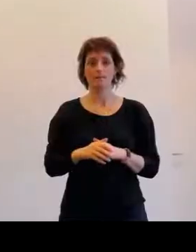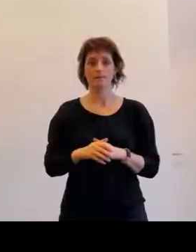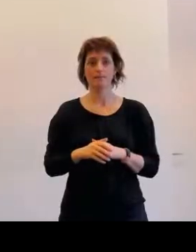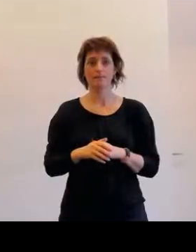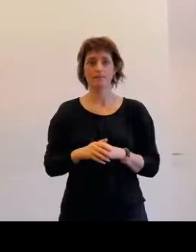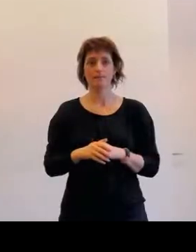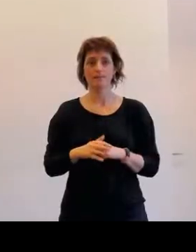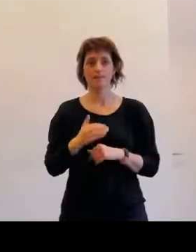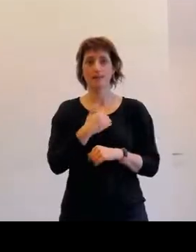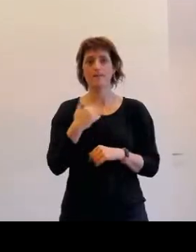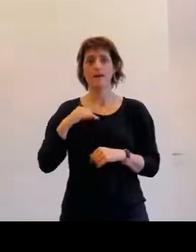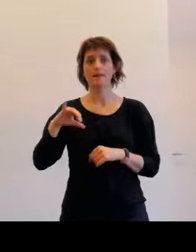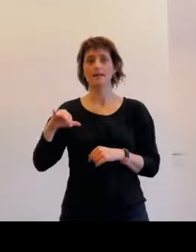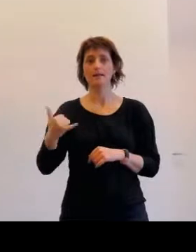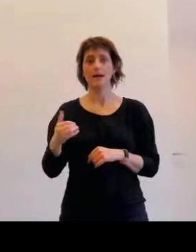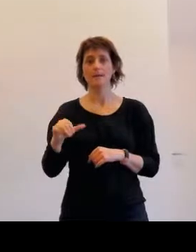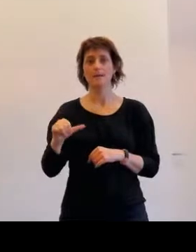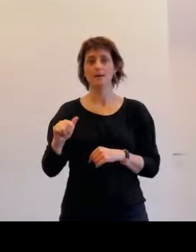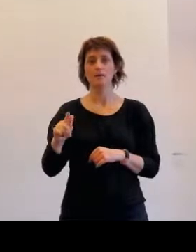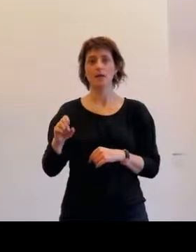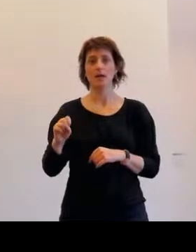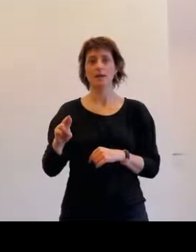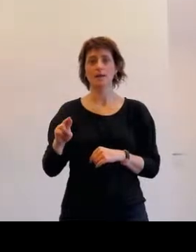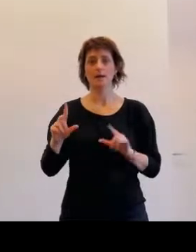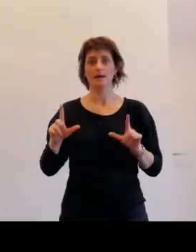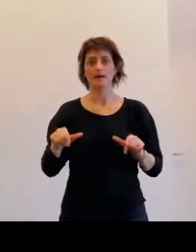Daguerre-Jacques. Présente.